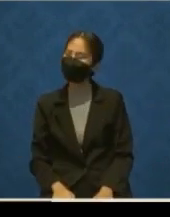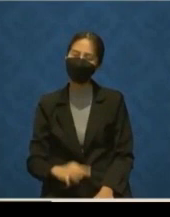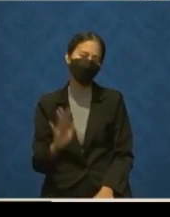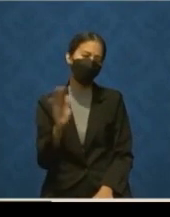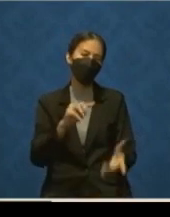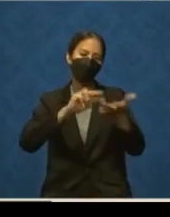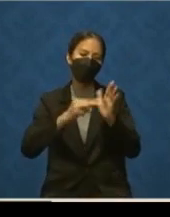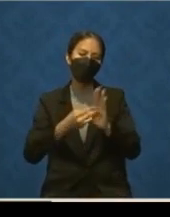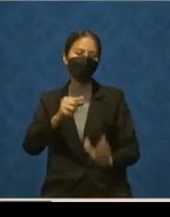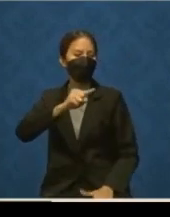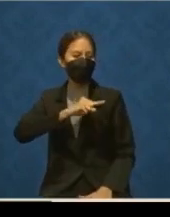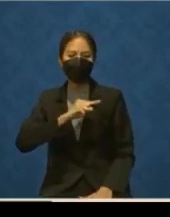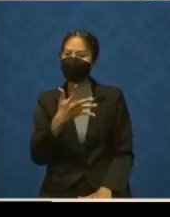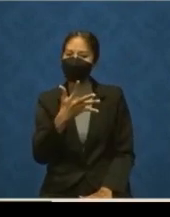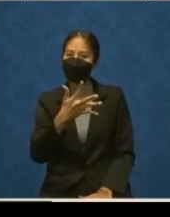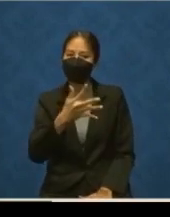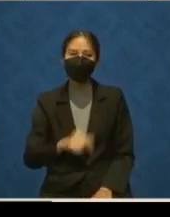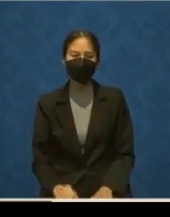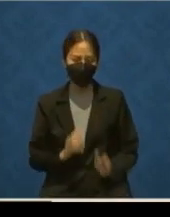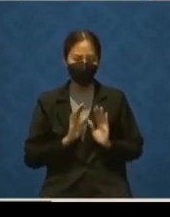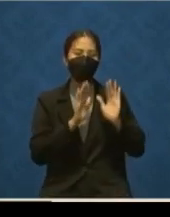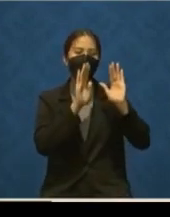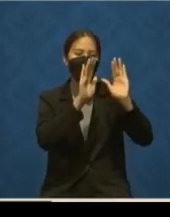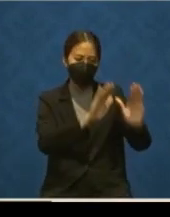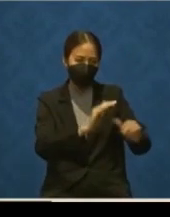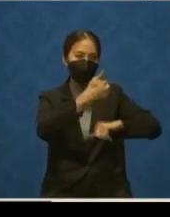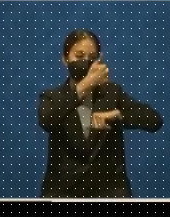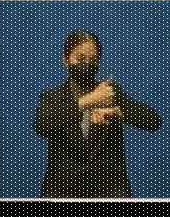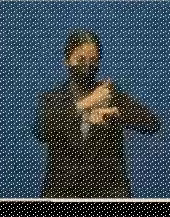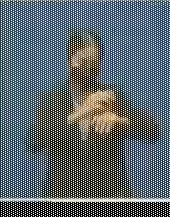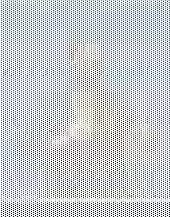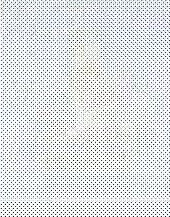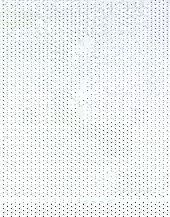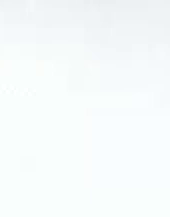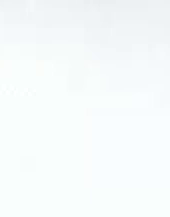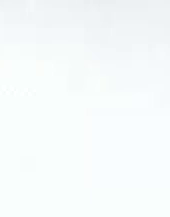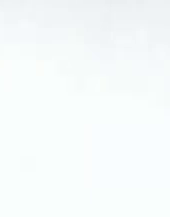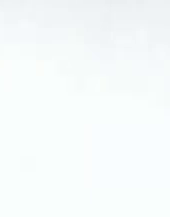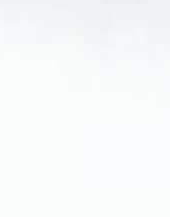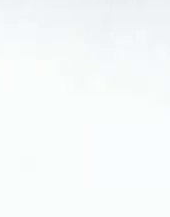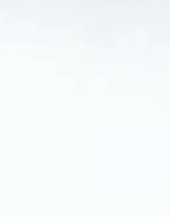ดชอบต่อสภาฝากท่านรัฐมนตรีนิพนธ์เรียนท่านนายกรัฐมนตรีด้วยนะครับ